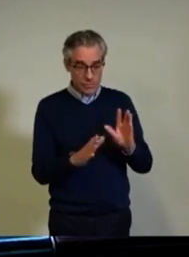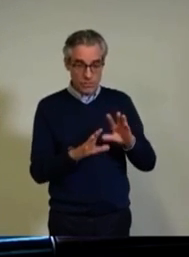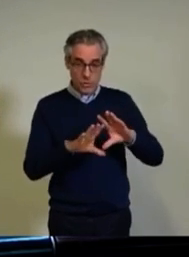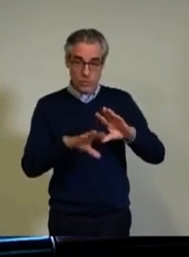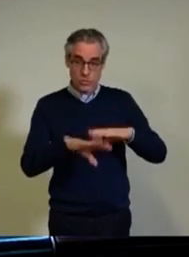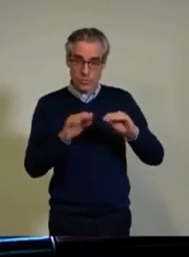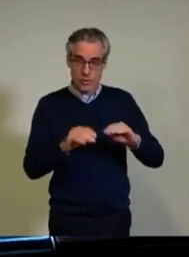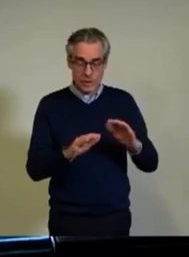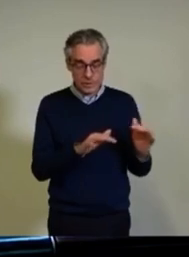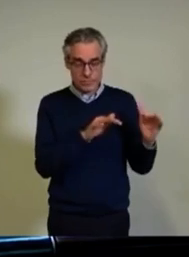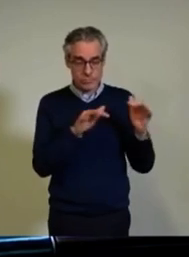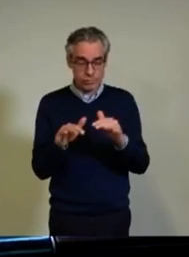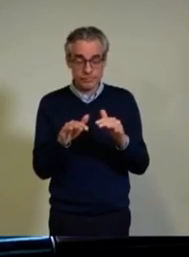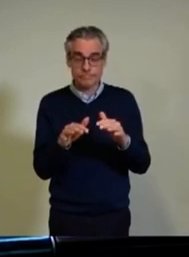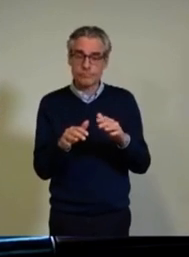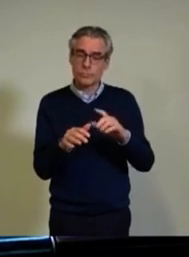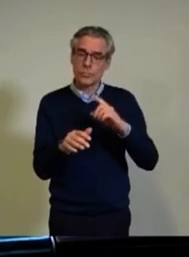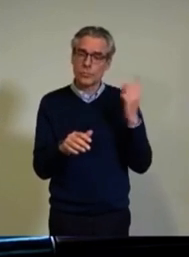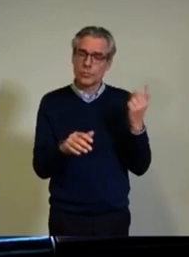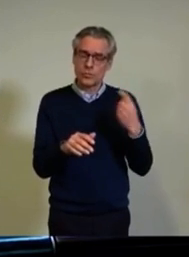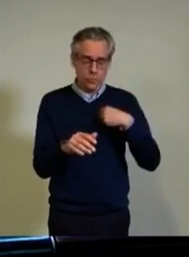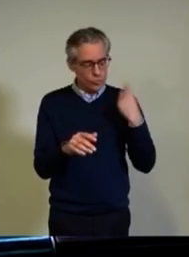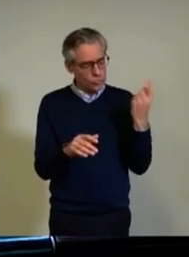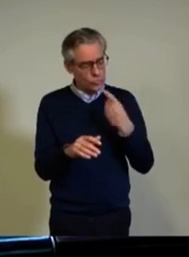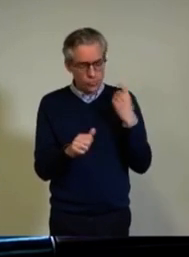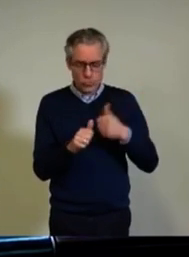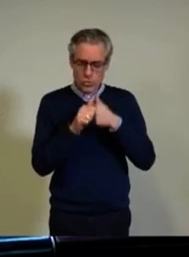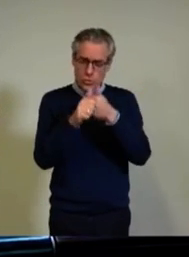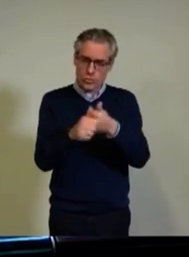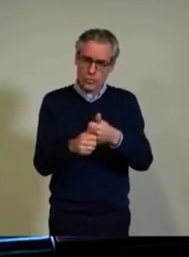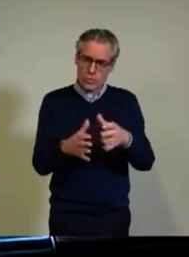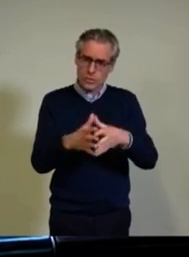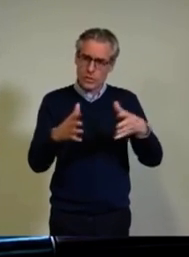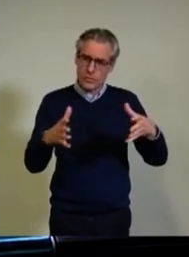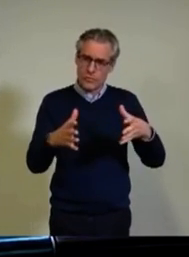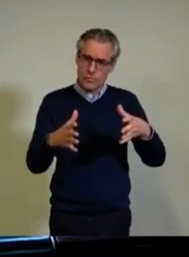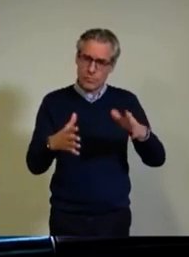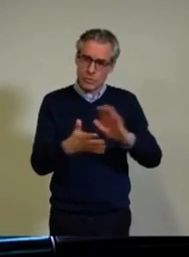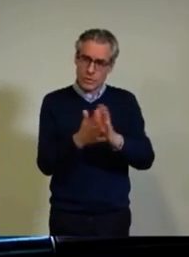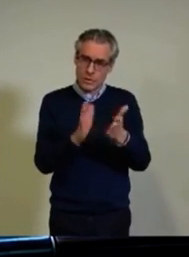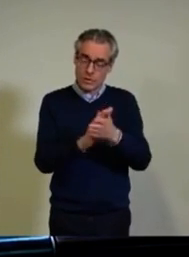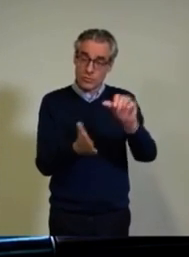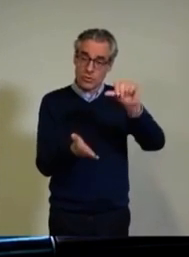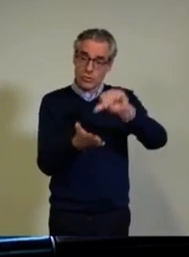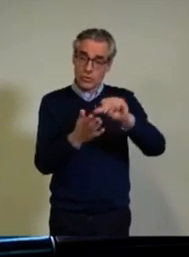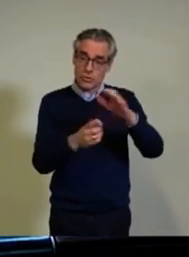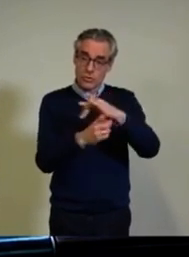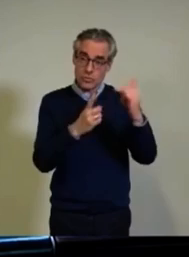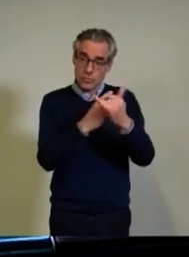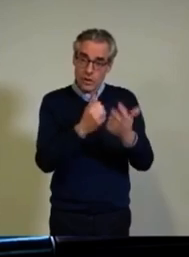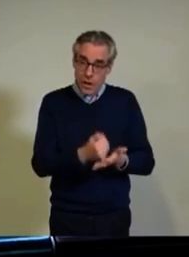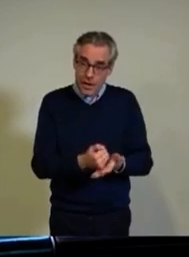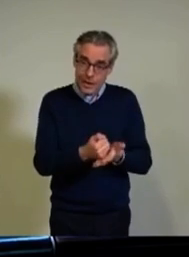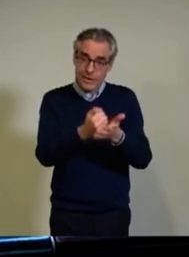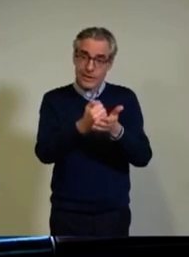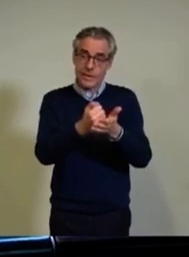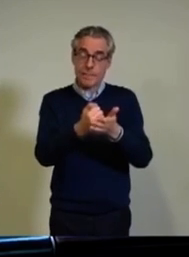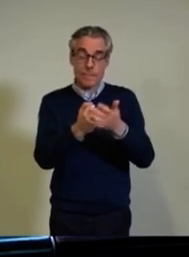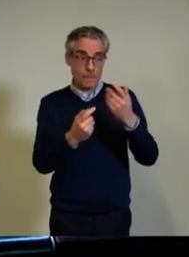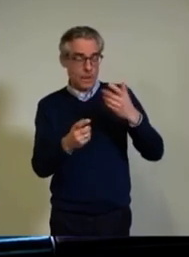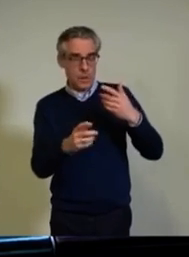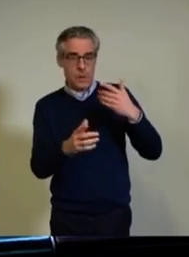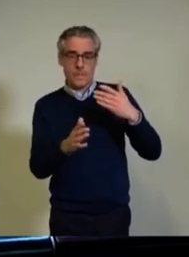l'installation. On a toujours suivi le développement de ce centre social. On avait même